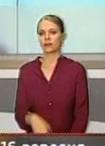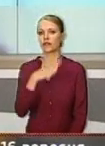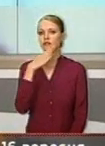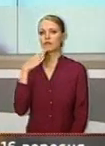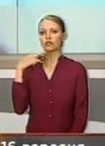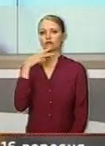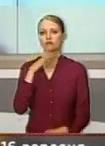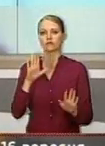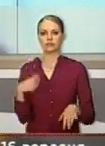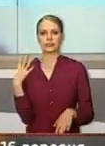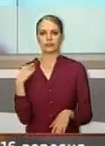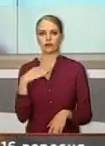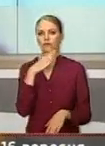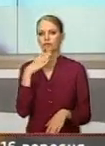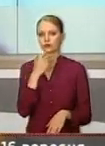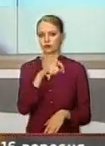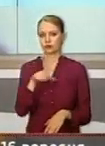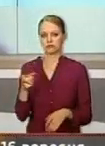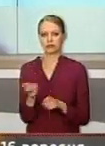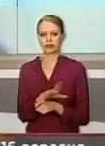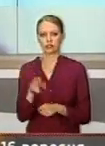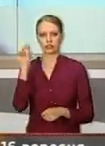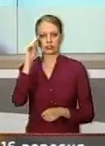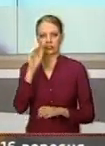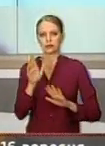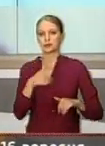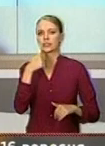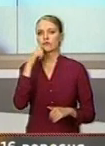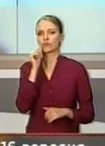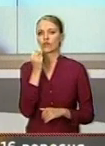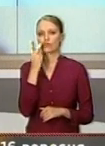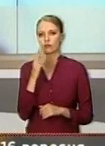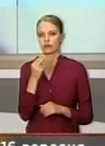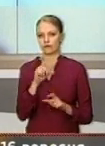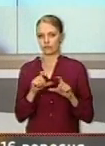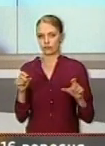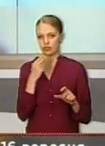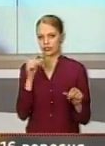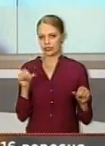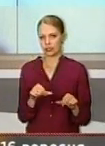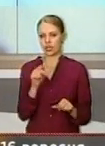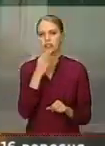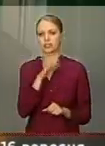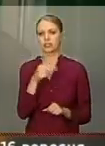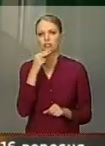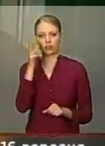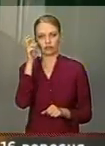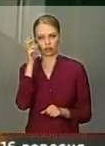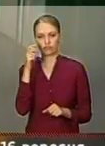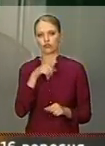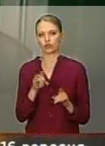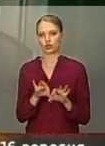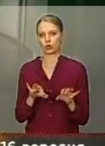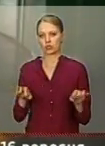Масове отруєння в Львові. Понад сотня учнів не вийшла на заняття після вчорашнього обіду в шкільній їдальні. Діти їли гречану кашу